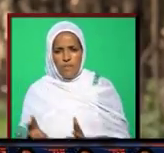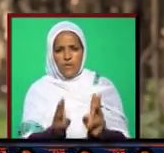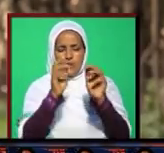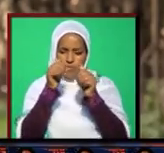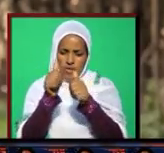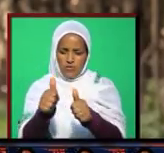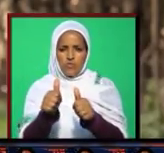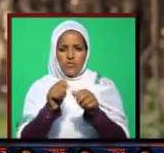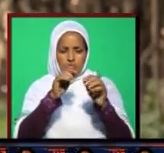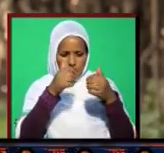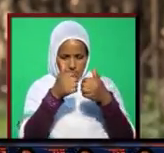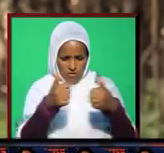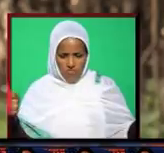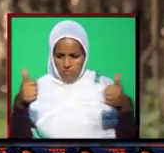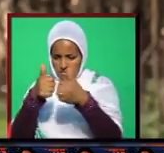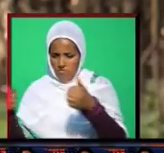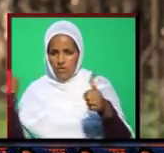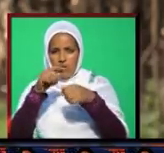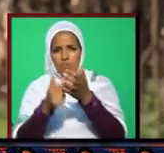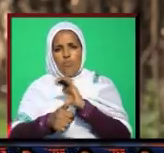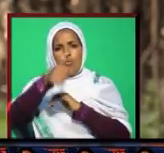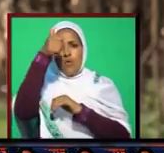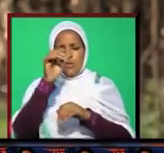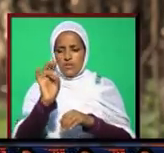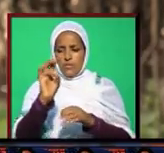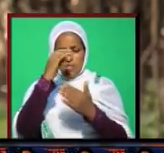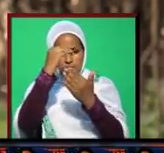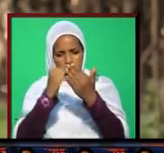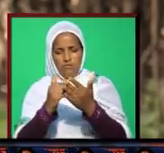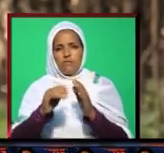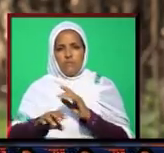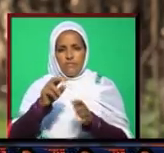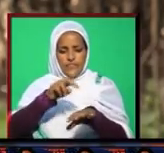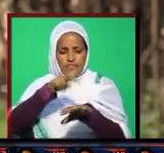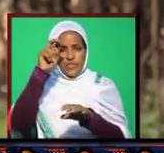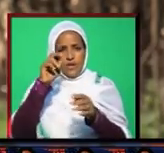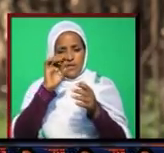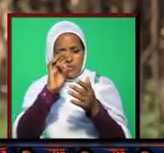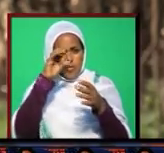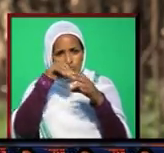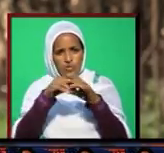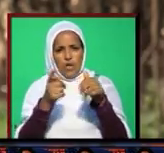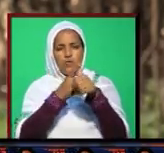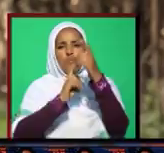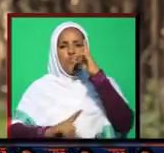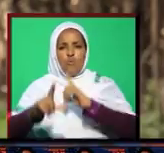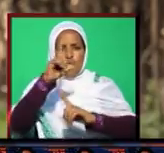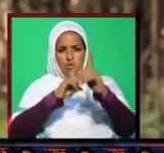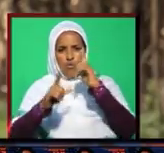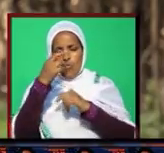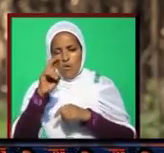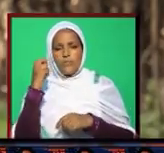በተለያየ መልኩ በየራሳቸው ተለያይቶ ስለነበረ በዋናነት ሰባት ነገሮችን ያነሳል። ከሰባቱ አንዱ